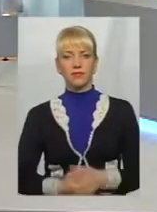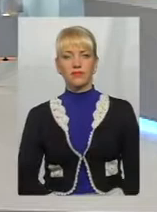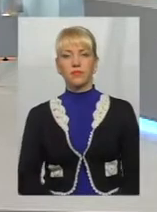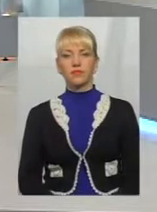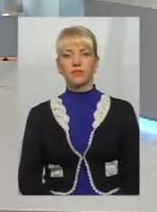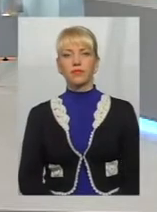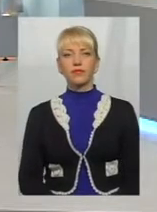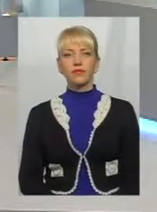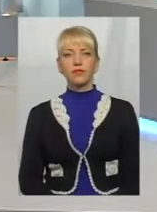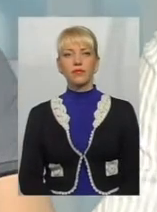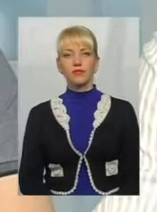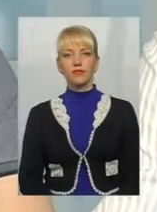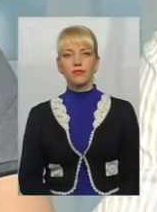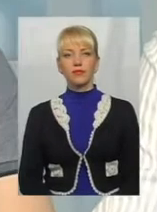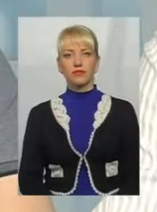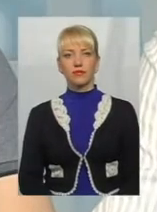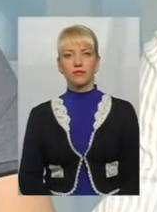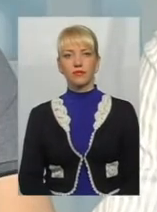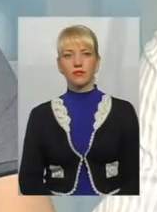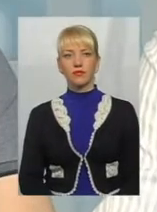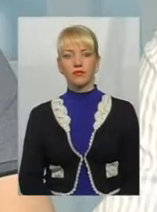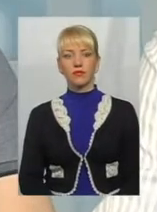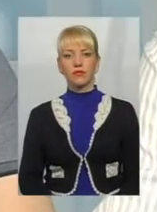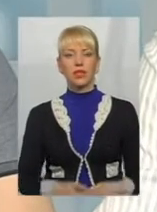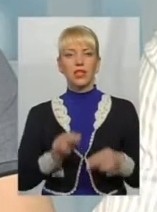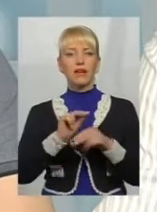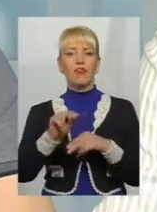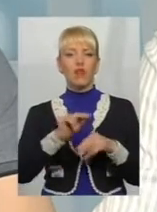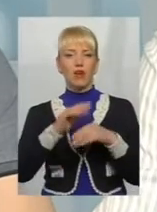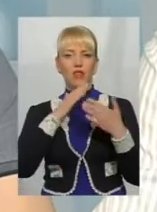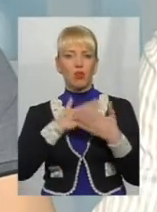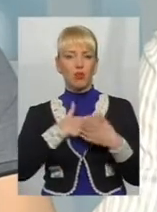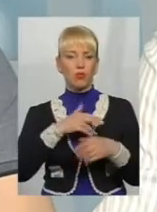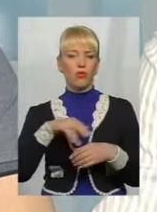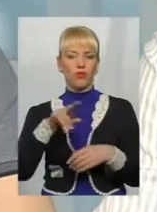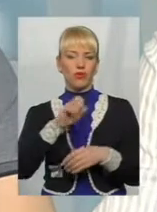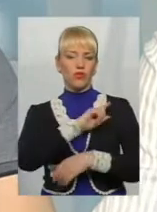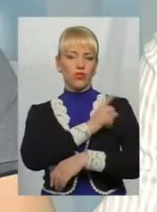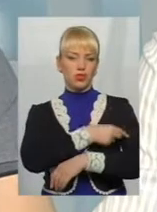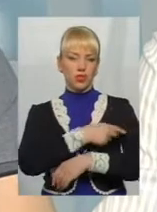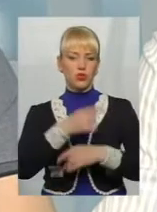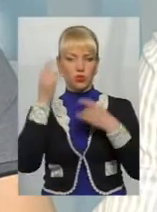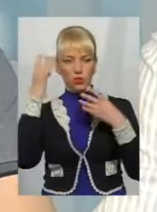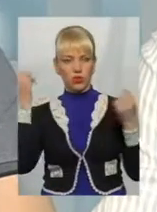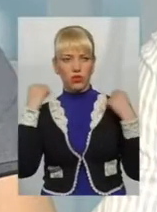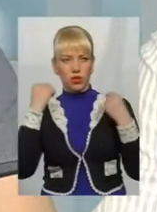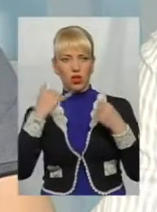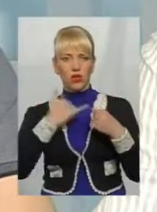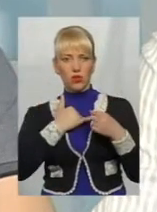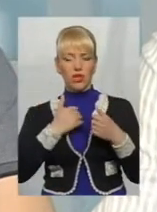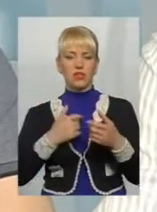З виховання любові до фізичної культури та спорту народжується у нас здоровий